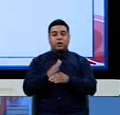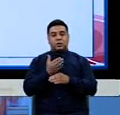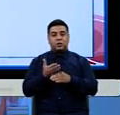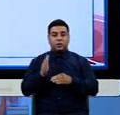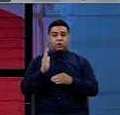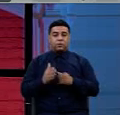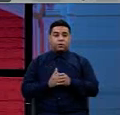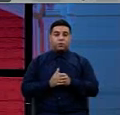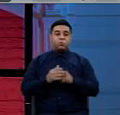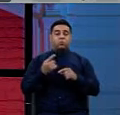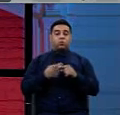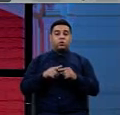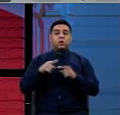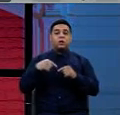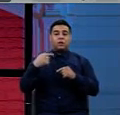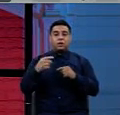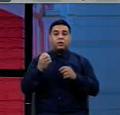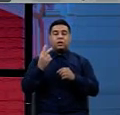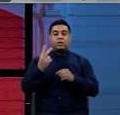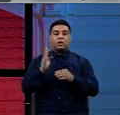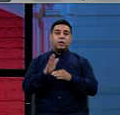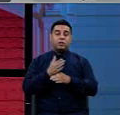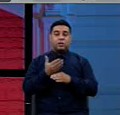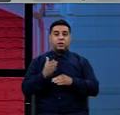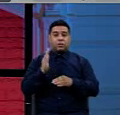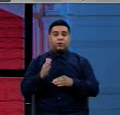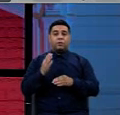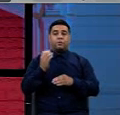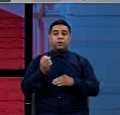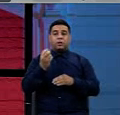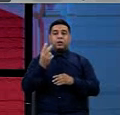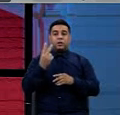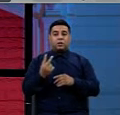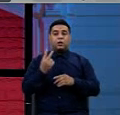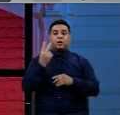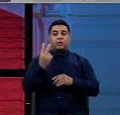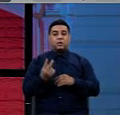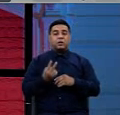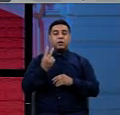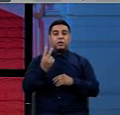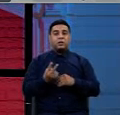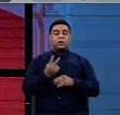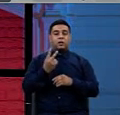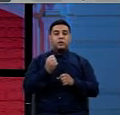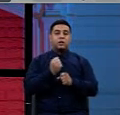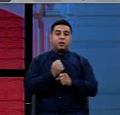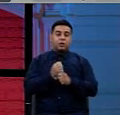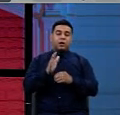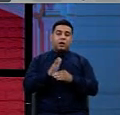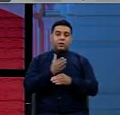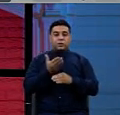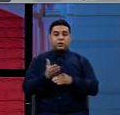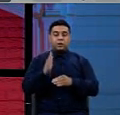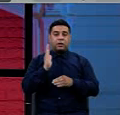ajrataman. Ondan keyin yana ikitasını ajrataman. Va ikide qilib yana